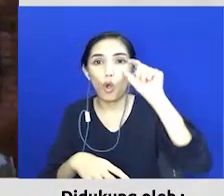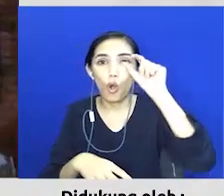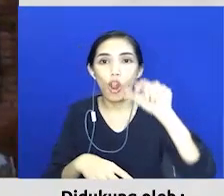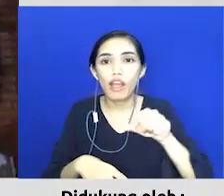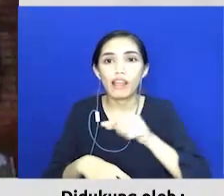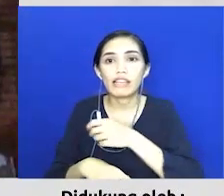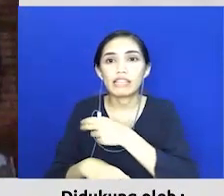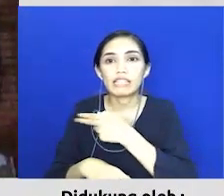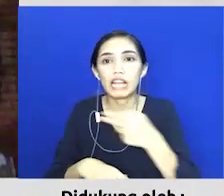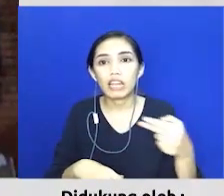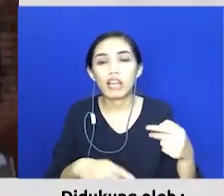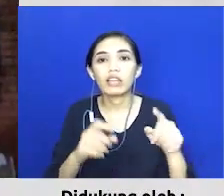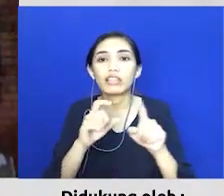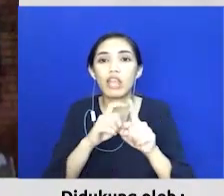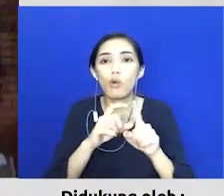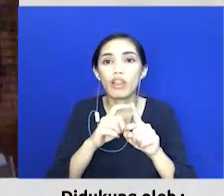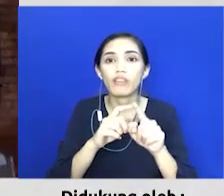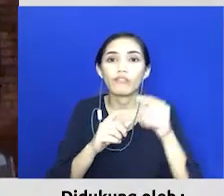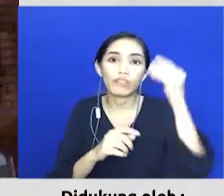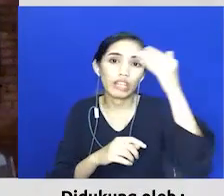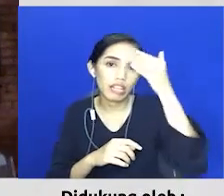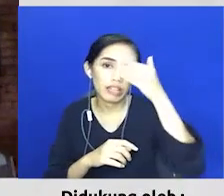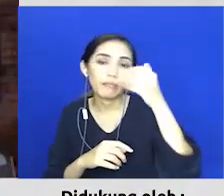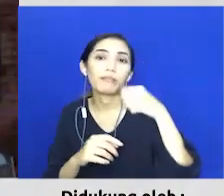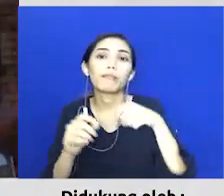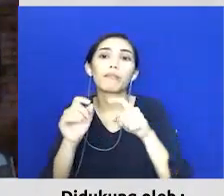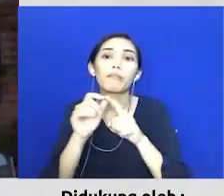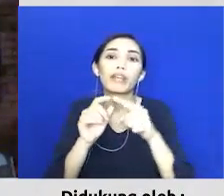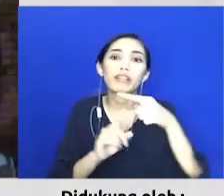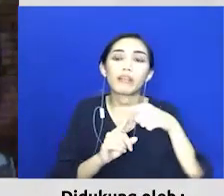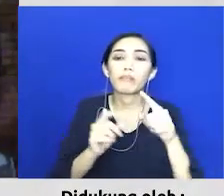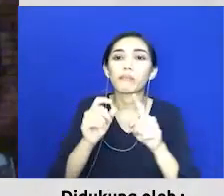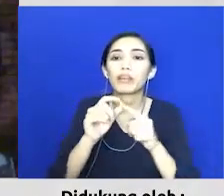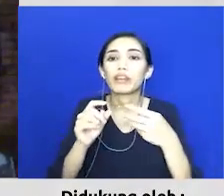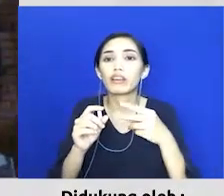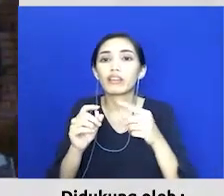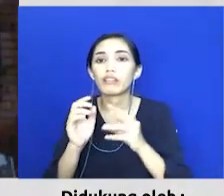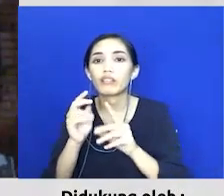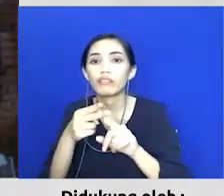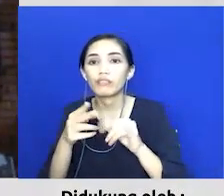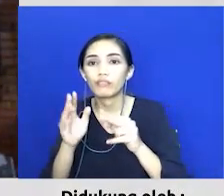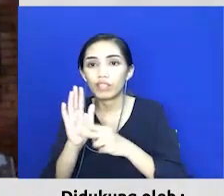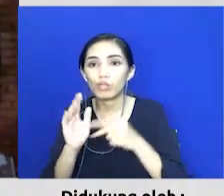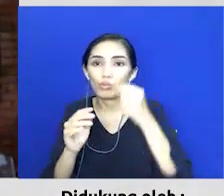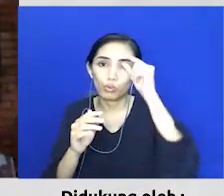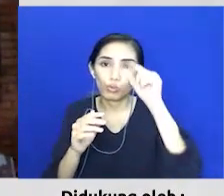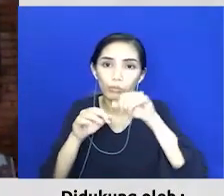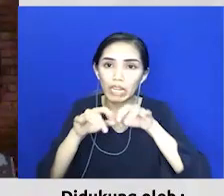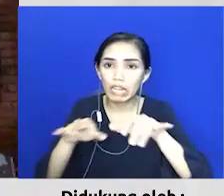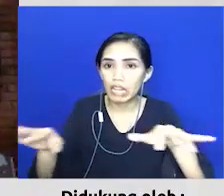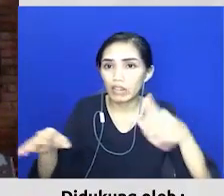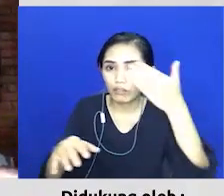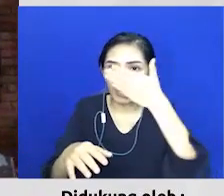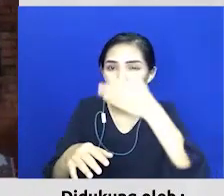disentralkan, disentralisasi oleh negara gitu ya, melalui Dewan Film, melalui PT Perfin gitu ya Pak,